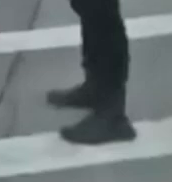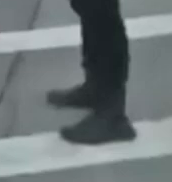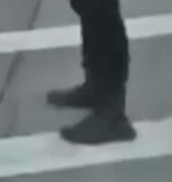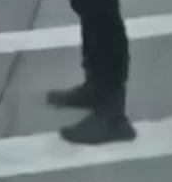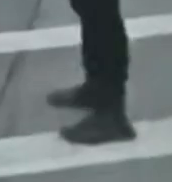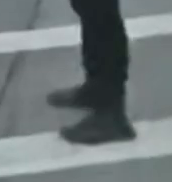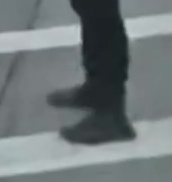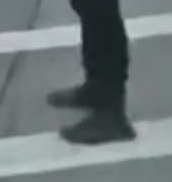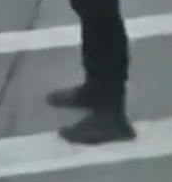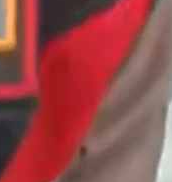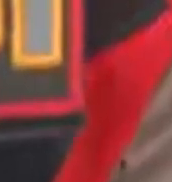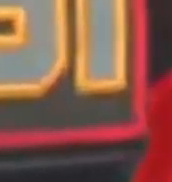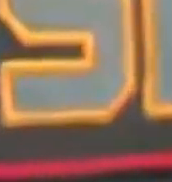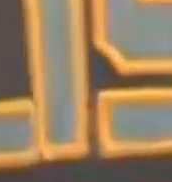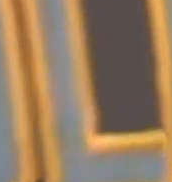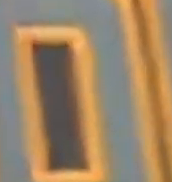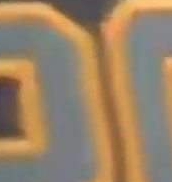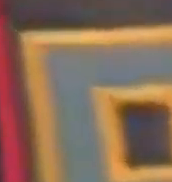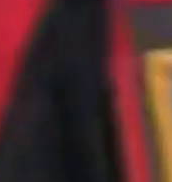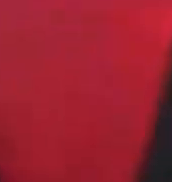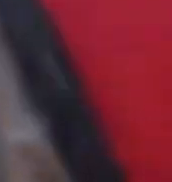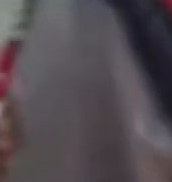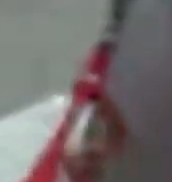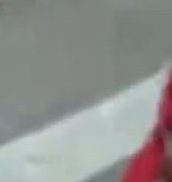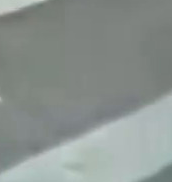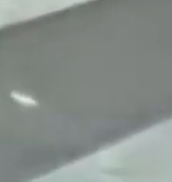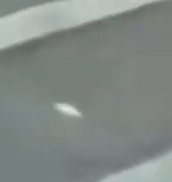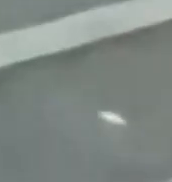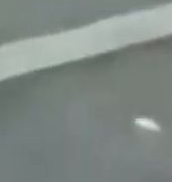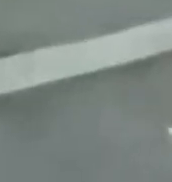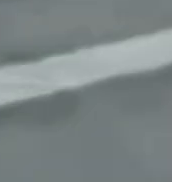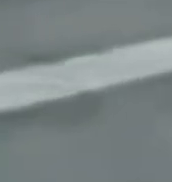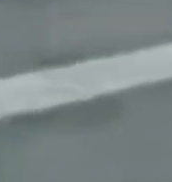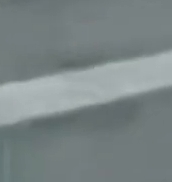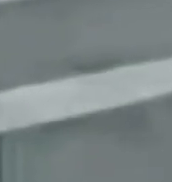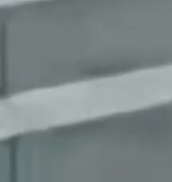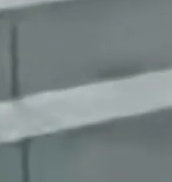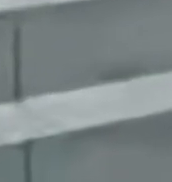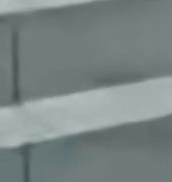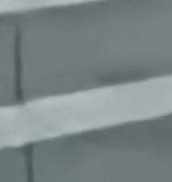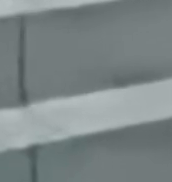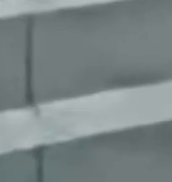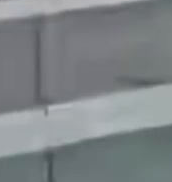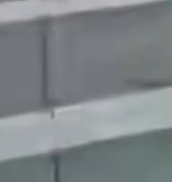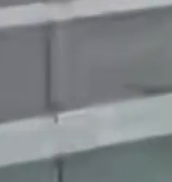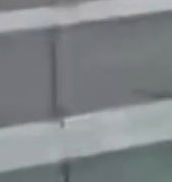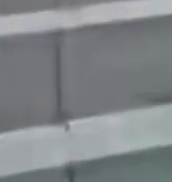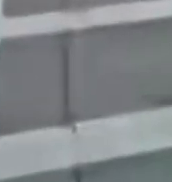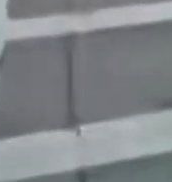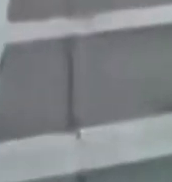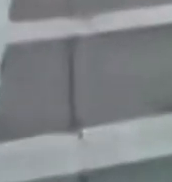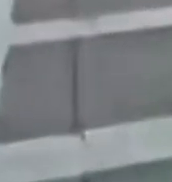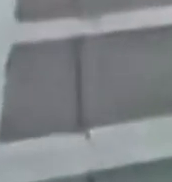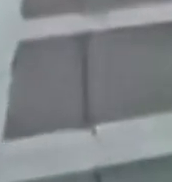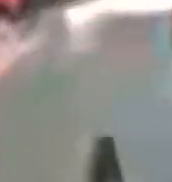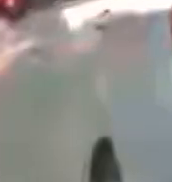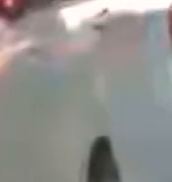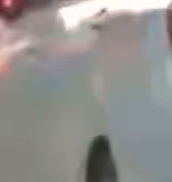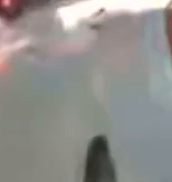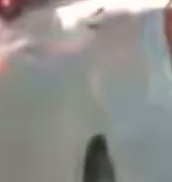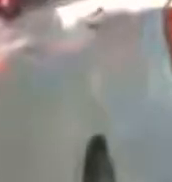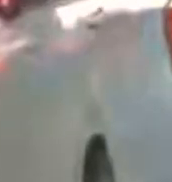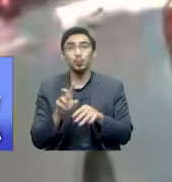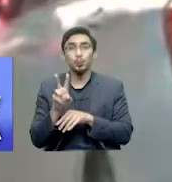3 skema rekayasa lalu lintas untuk memecah kemacetan. Yang pertama sudah diberlakukan one way dari kilometer 72 hingga